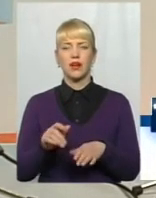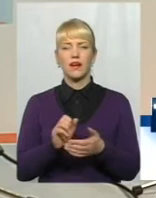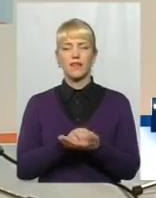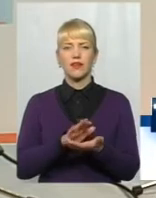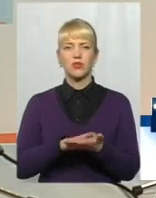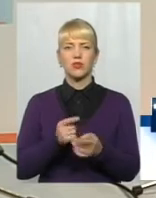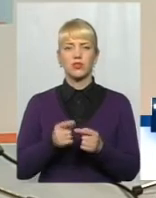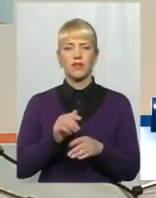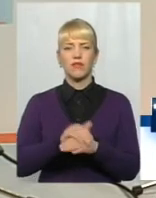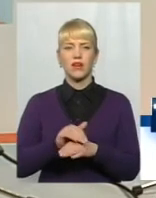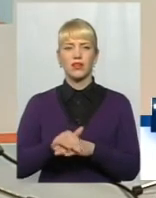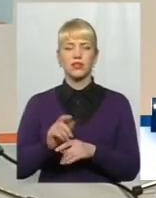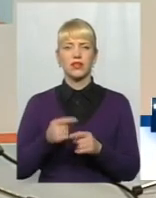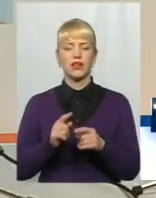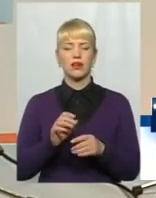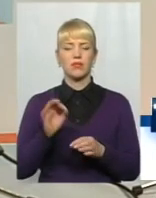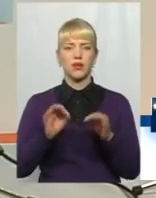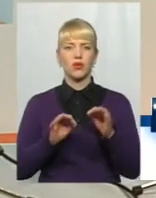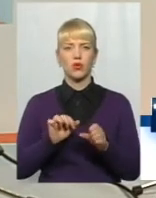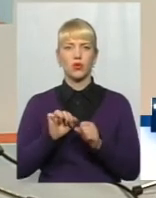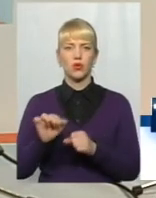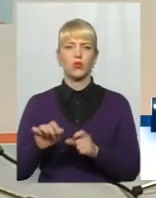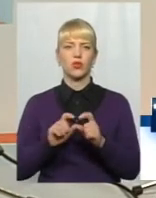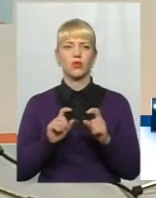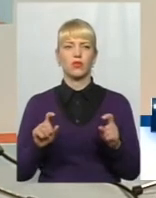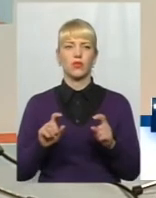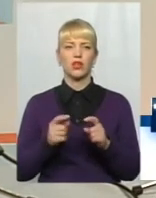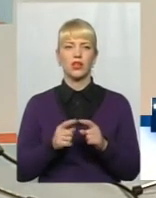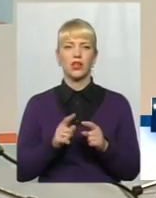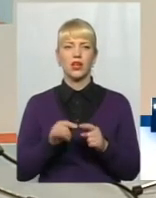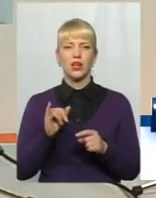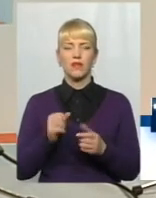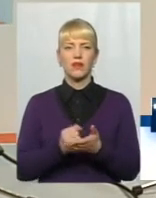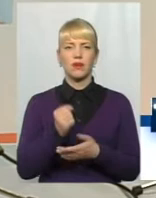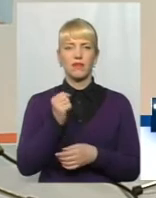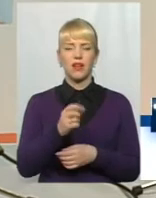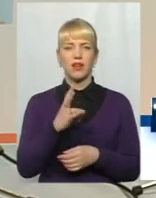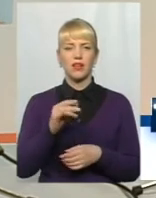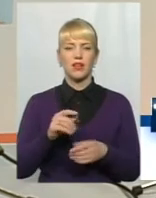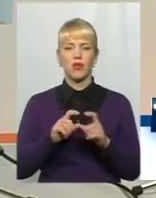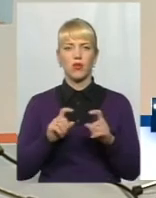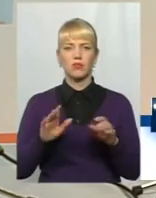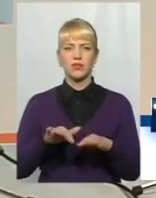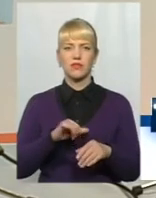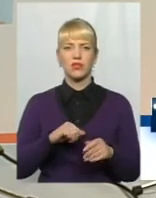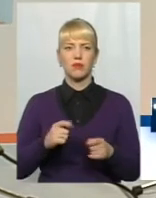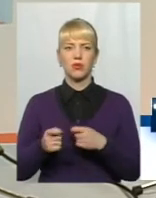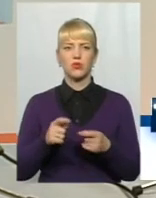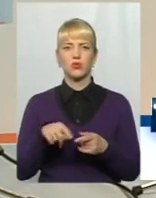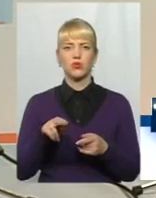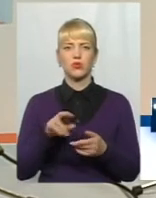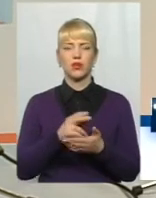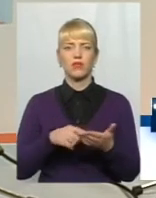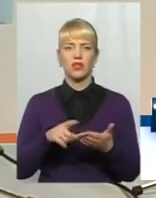даний факт, відправляє на правоохоронні органи, на встановлення осіб, які здійснили дане засмічення, і на органи місцевого самоврядування щодо ліквідації